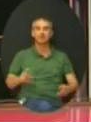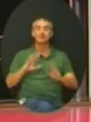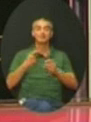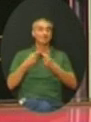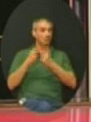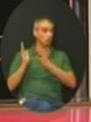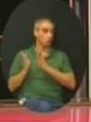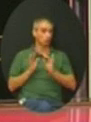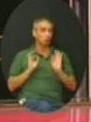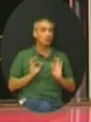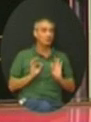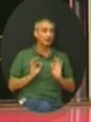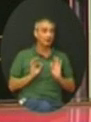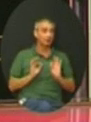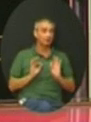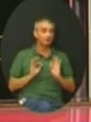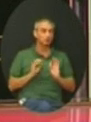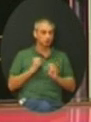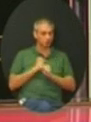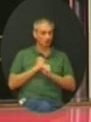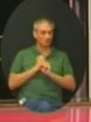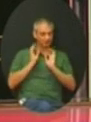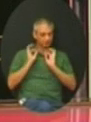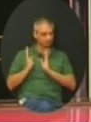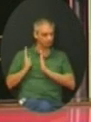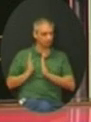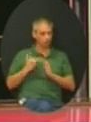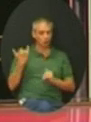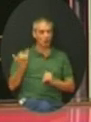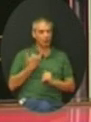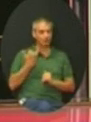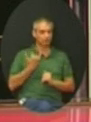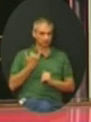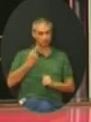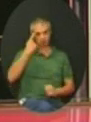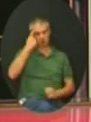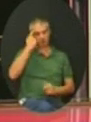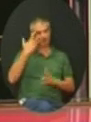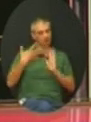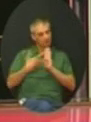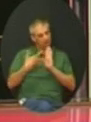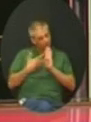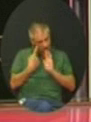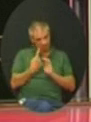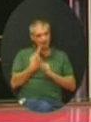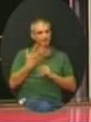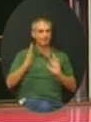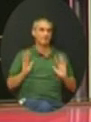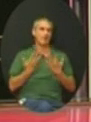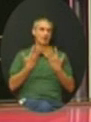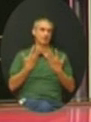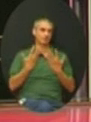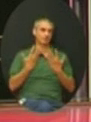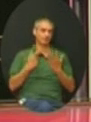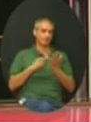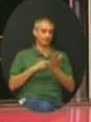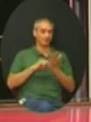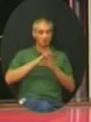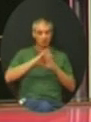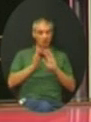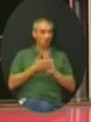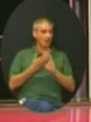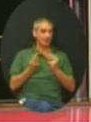מסודר שמתקיים באופן סדור כל הזמן, יודע לתחקר את עצמו יחסית מהר, כי כל